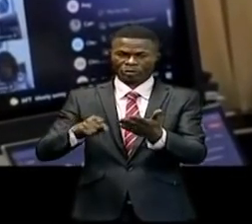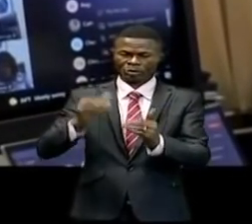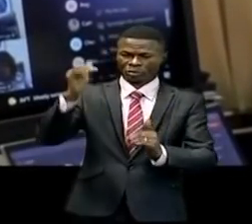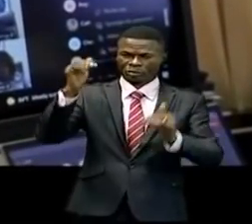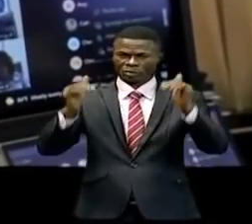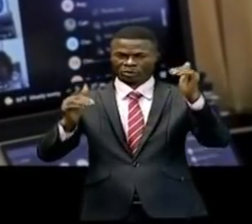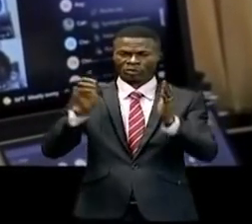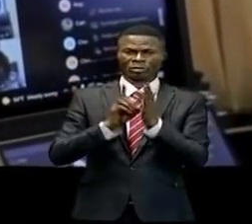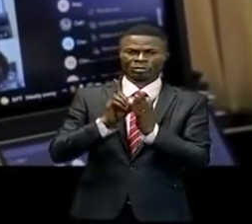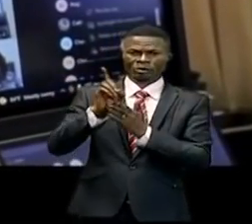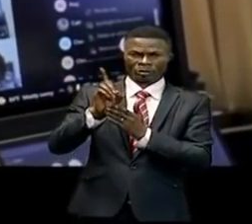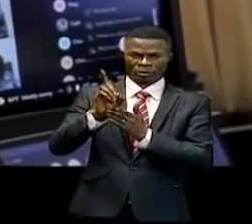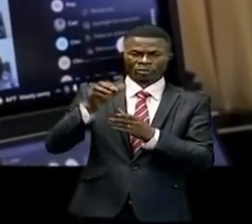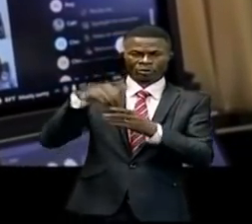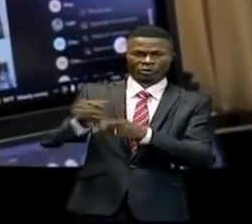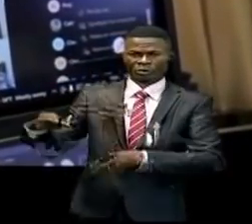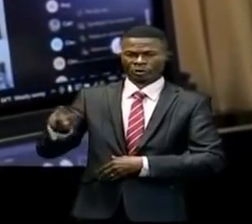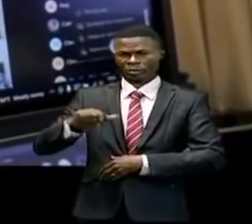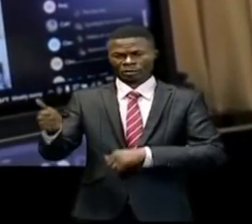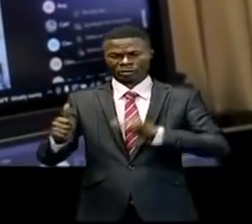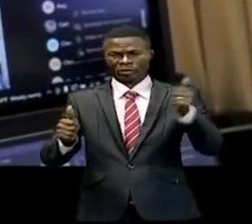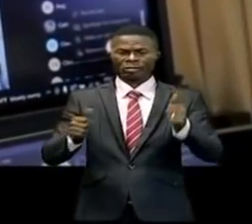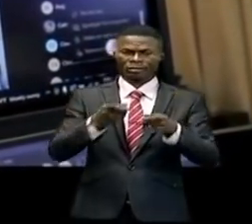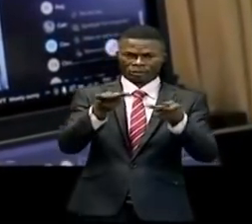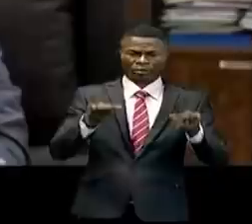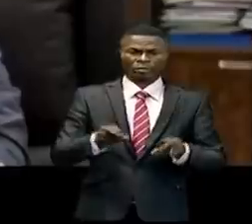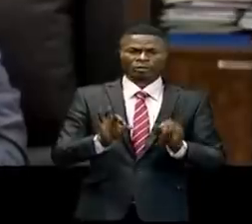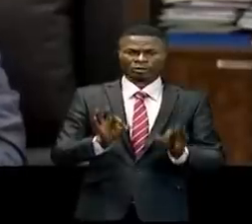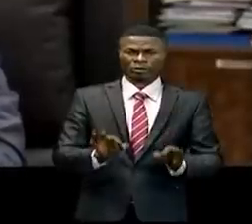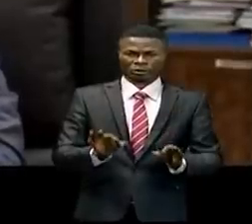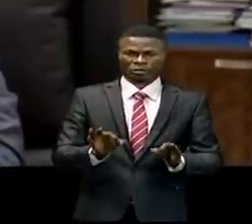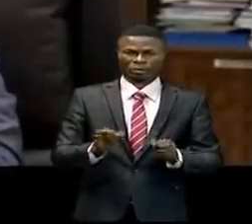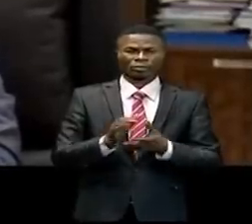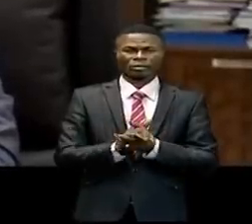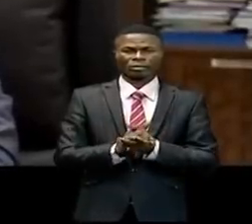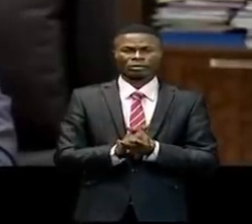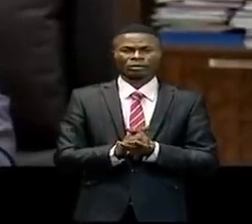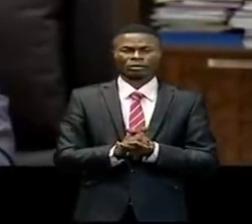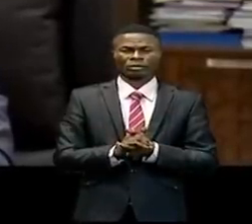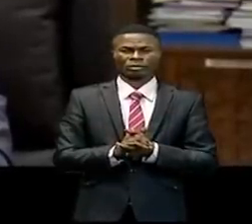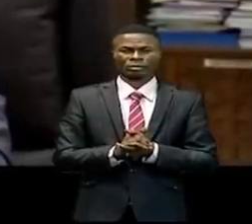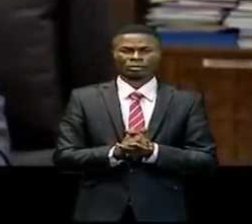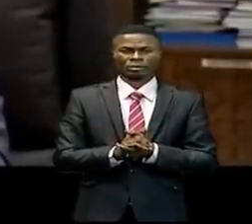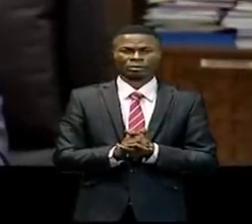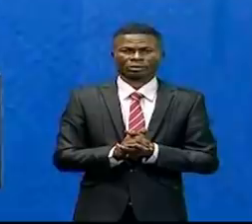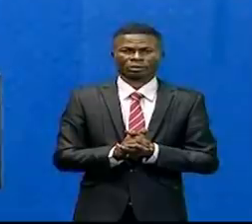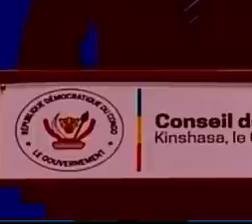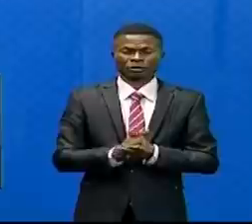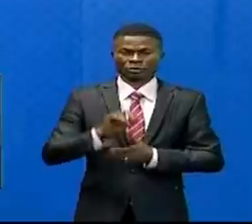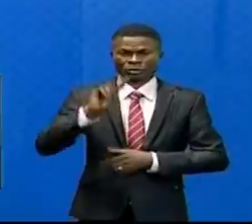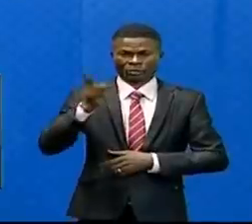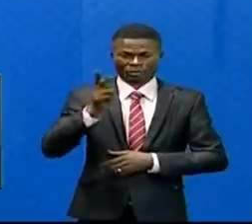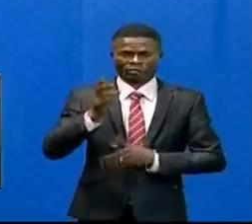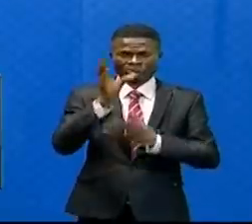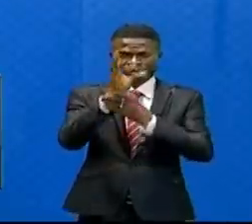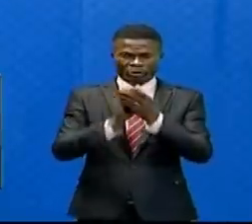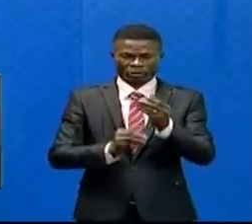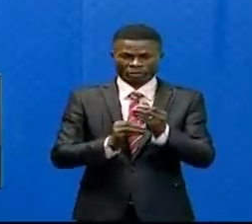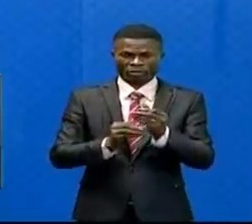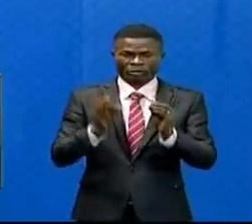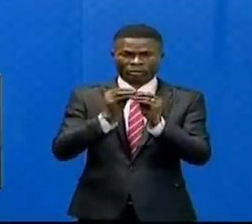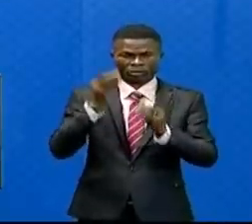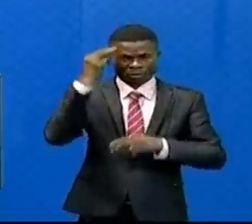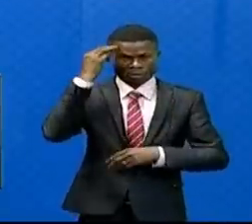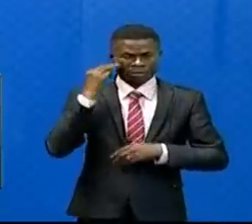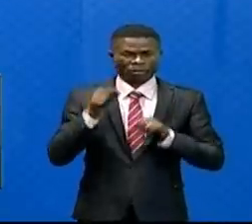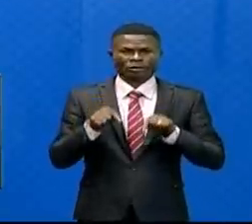de développement entre les provinces et les autres entités territoriales décentralisées. Deuxième chapitre du Conseil des ministres